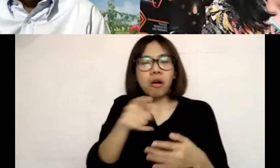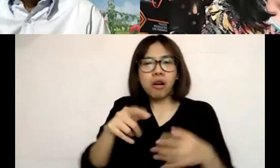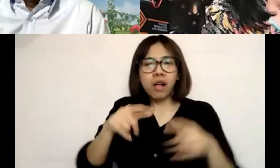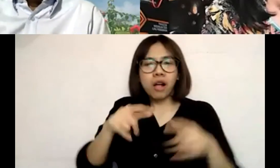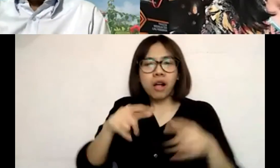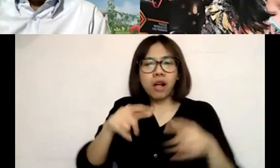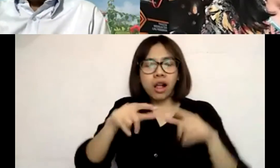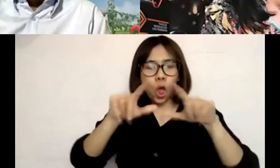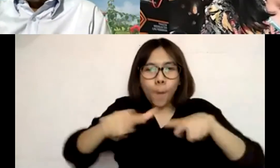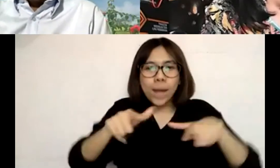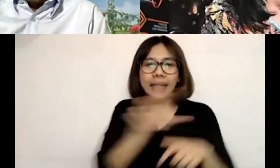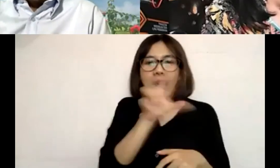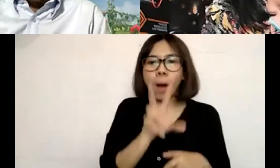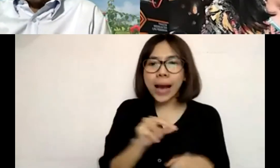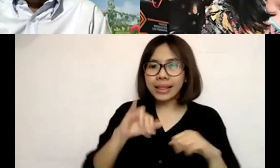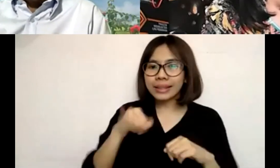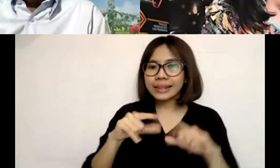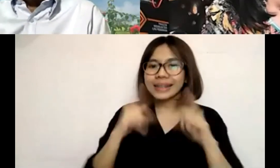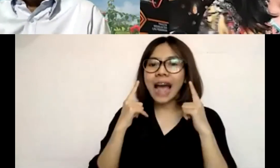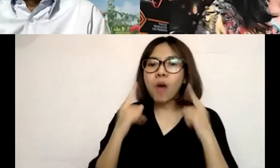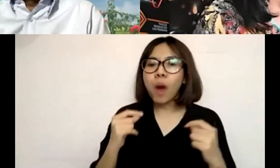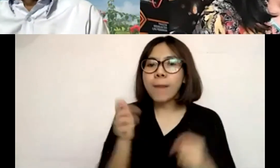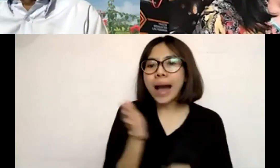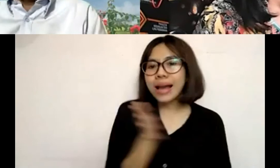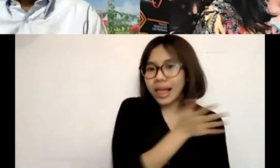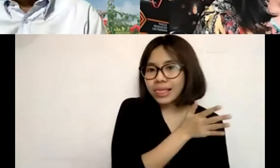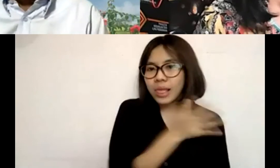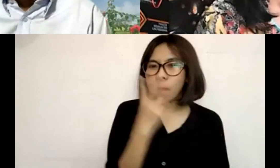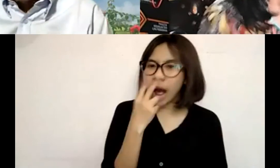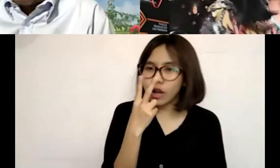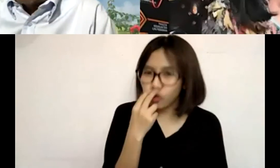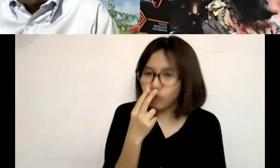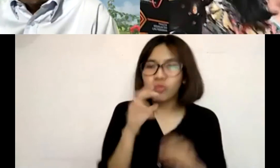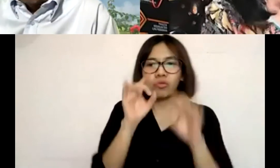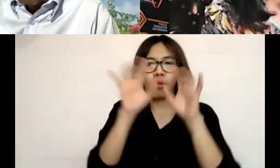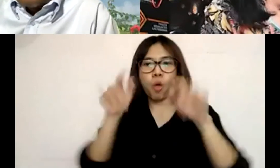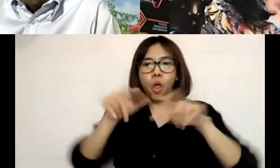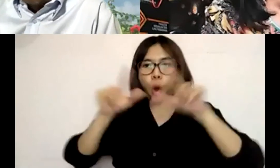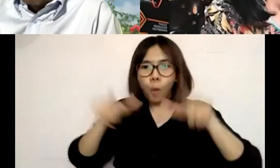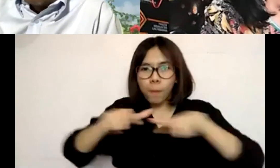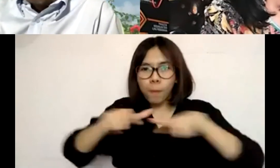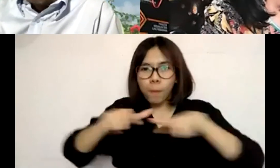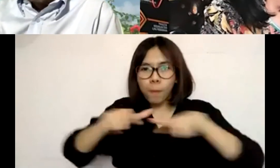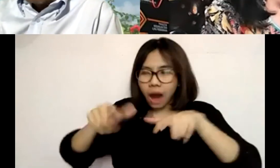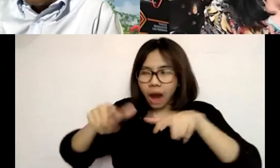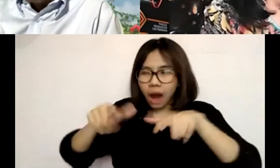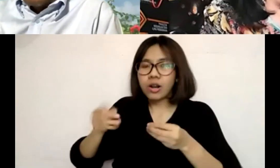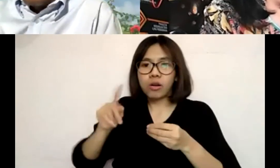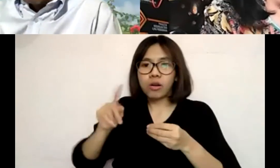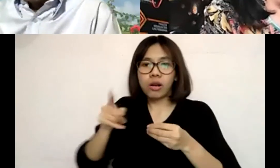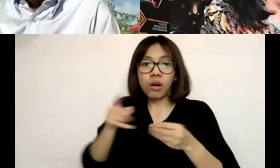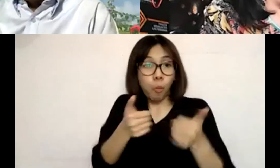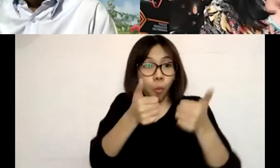Bahkan ada kita pemenang-pemenang nasional itu kita ikutkan lomba di tingkat internasional. Jadi kita